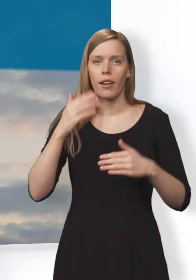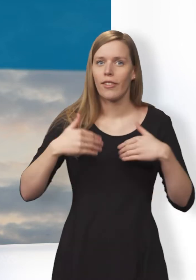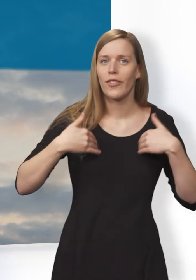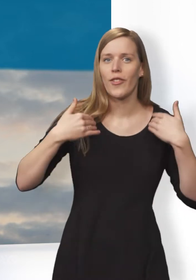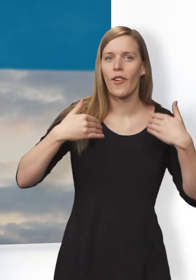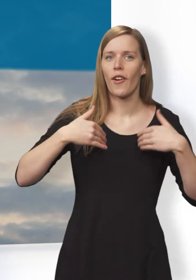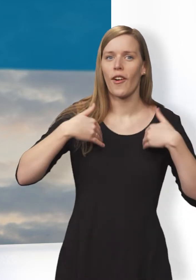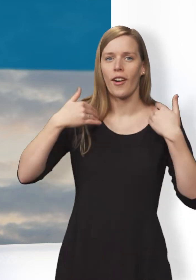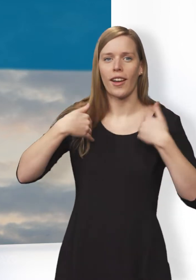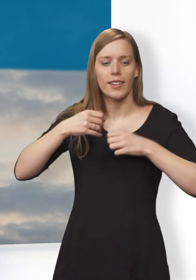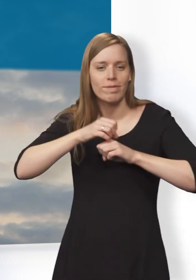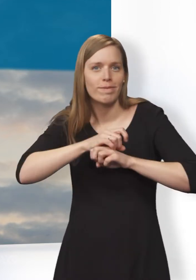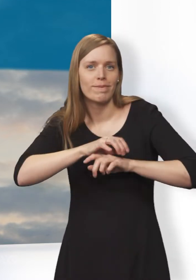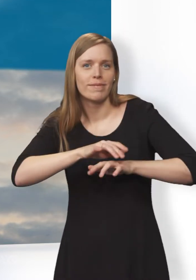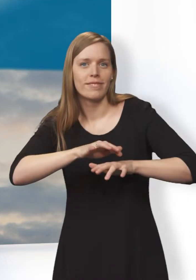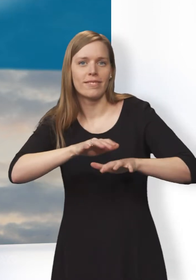ich will